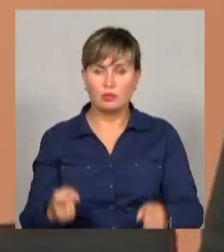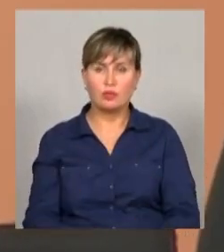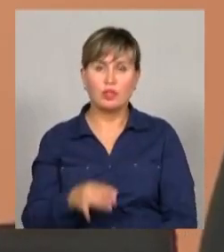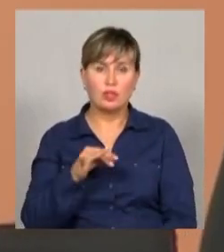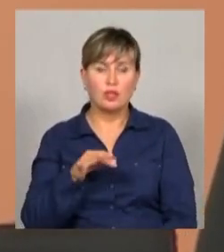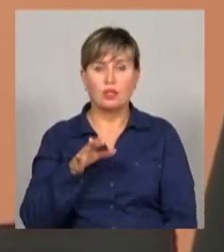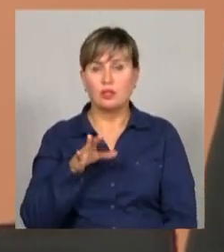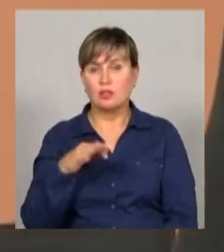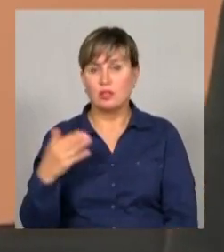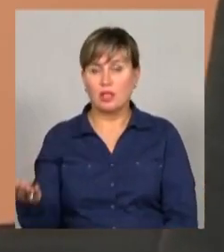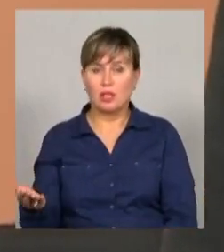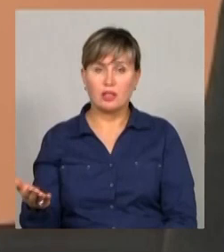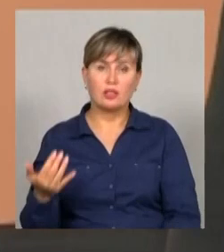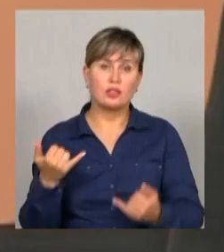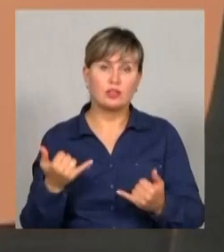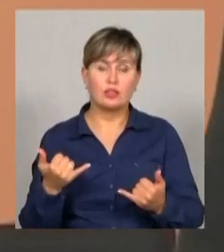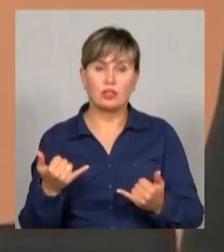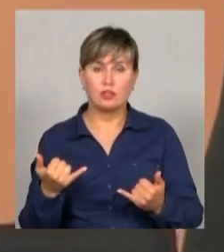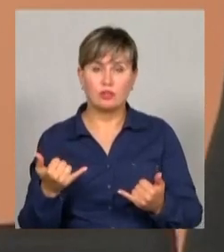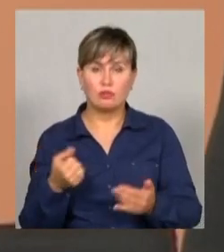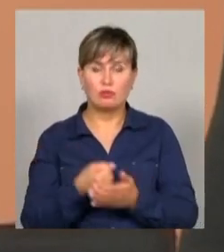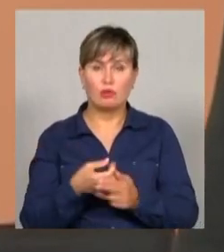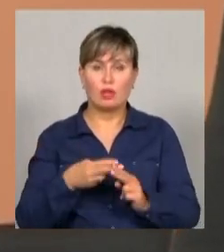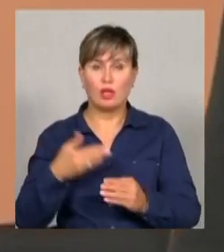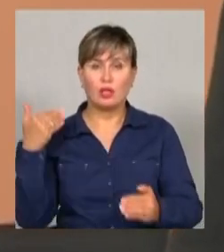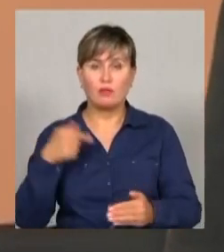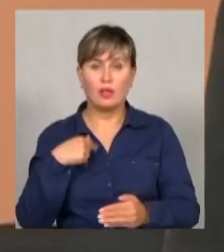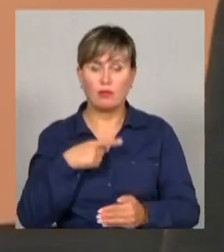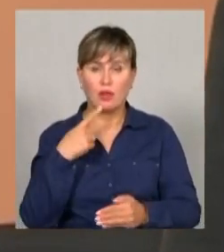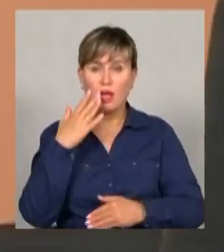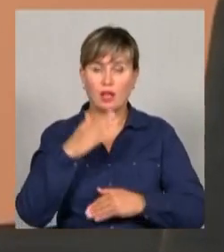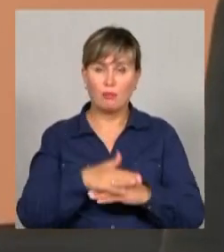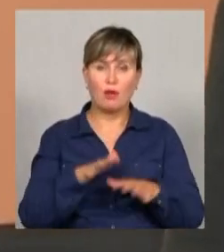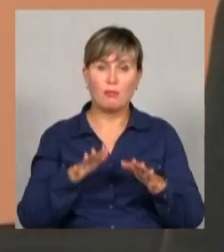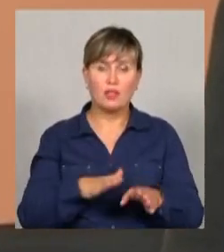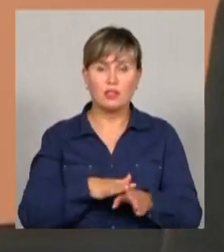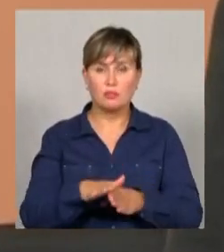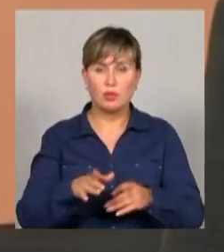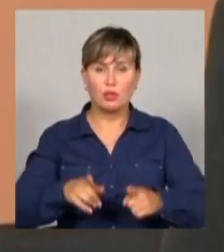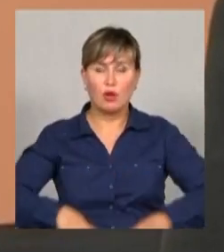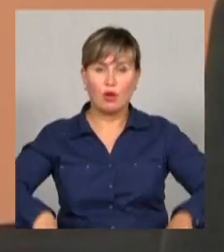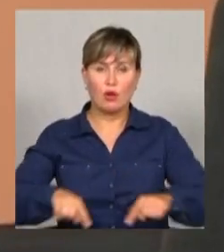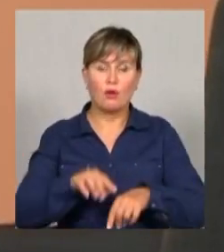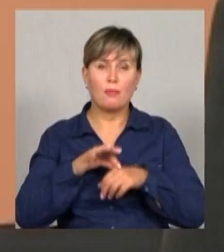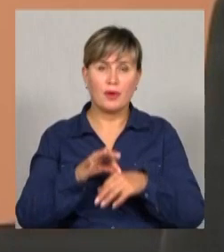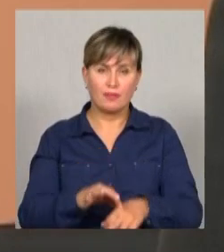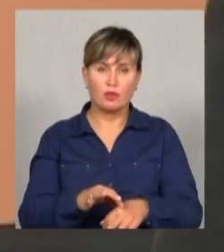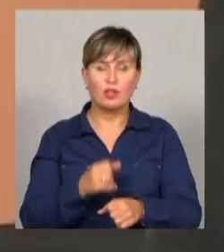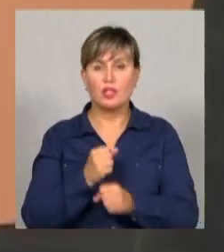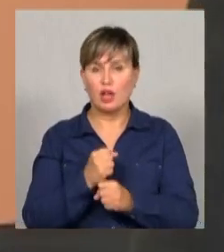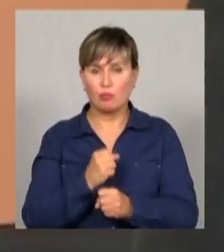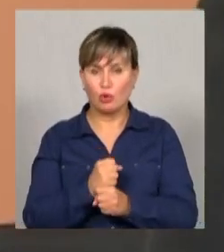стороны, сейчас я вот до этого говорил, акиматами, местными исполнительными органами вот, проводятся эти